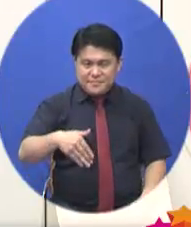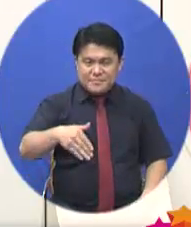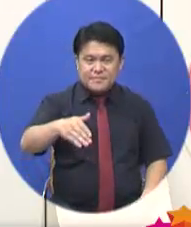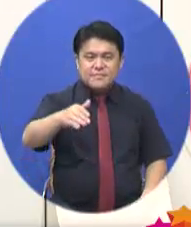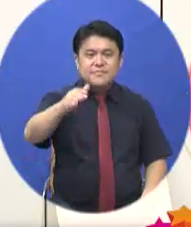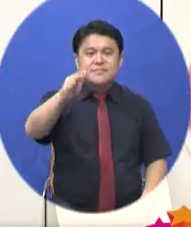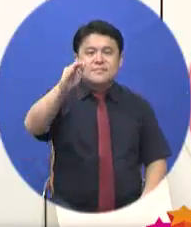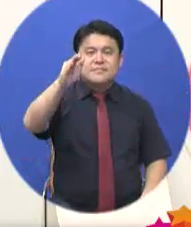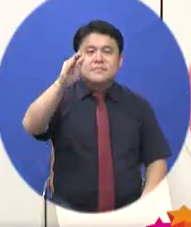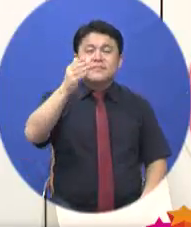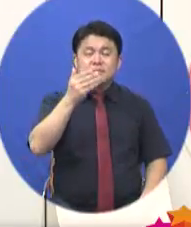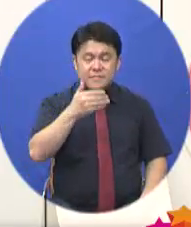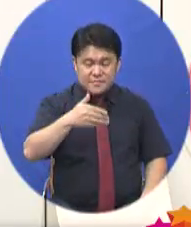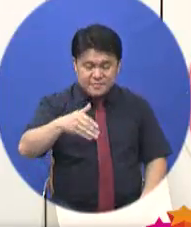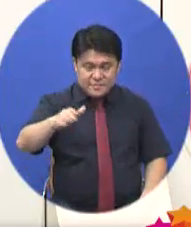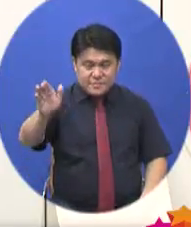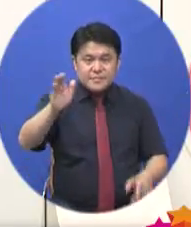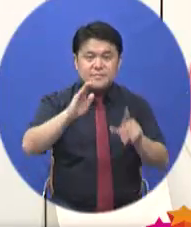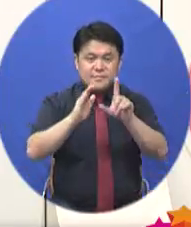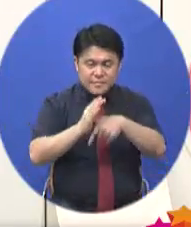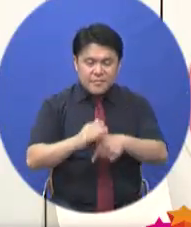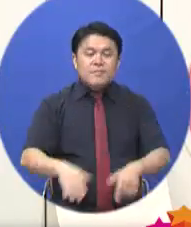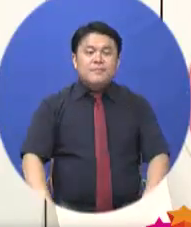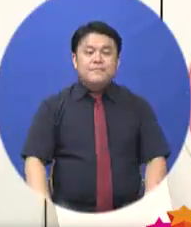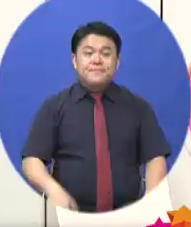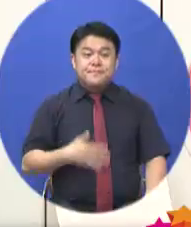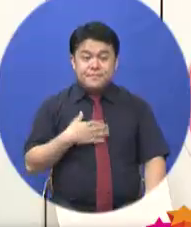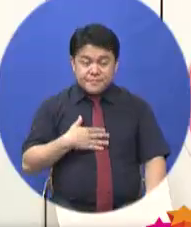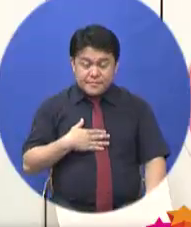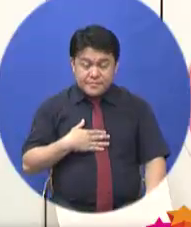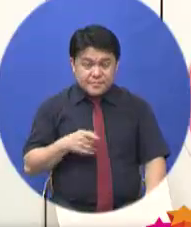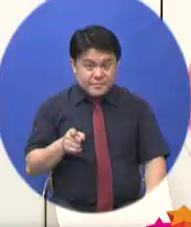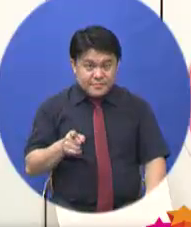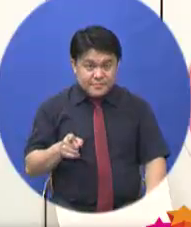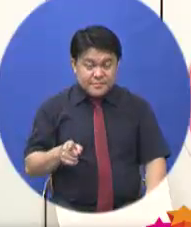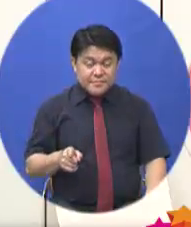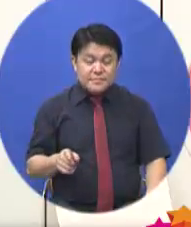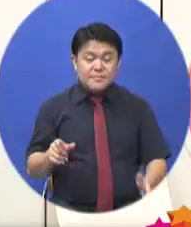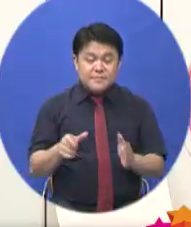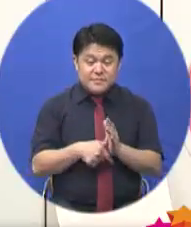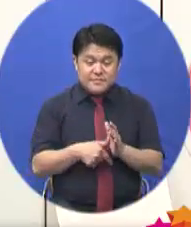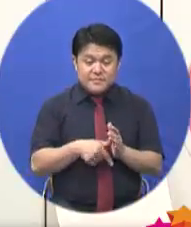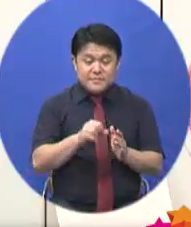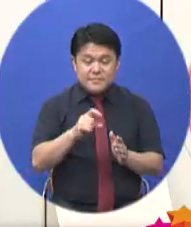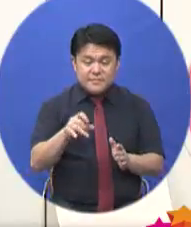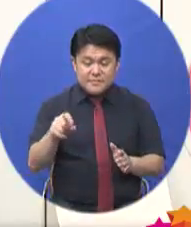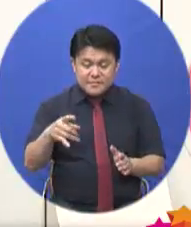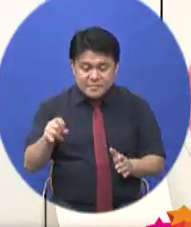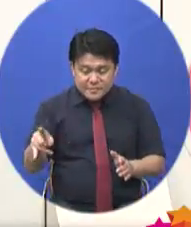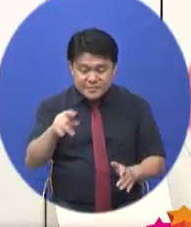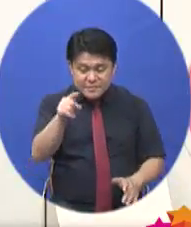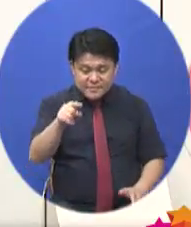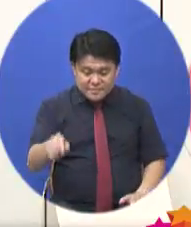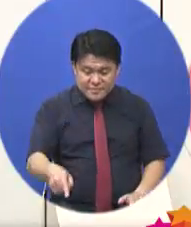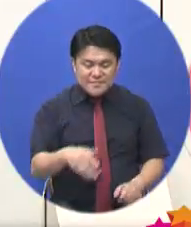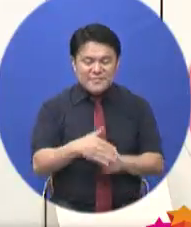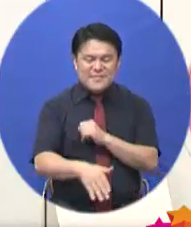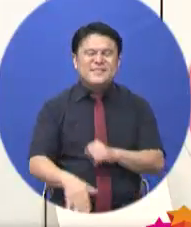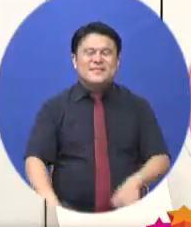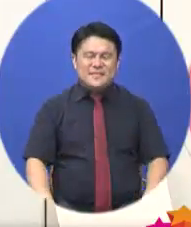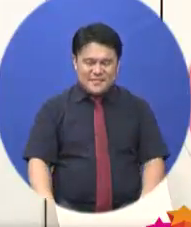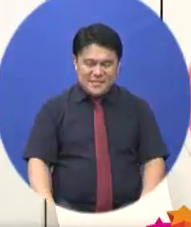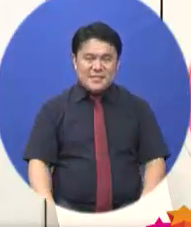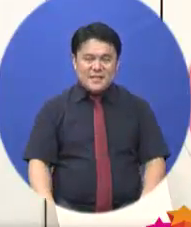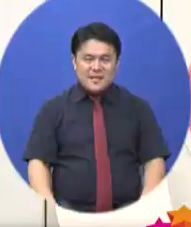거예요? 떠나갈 때에 예예예예. 그렇죠. 아